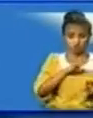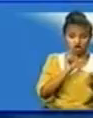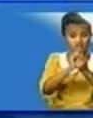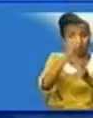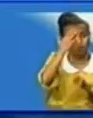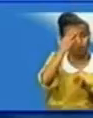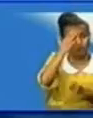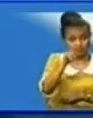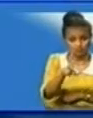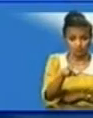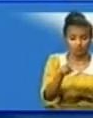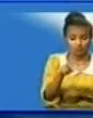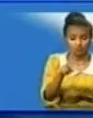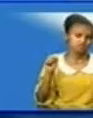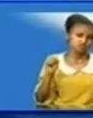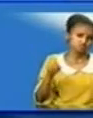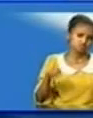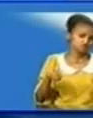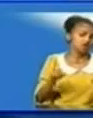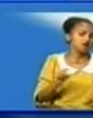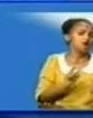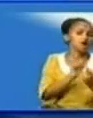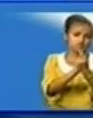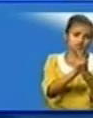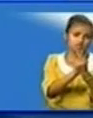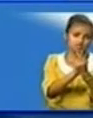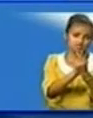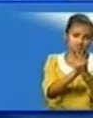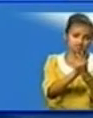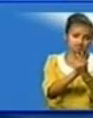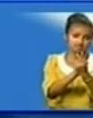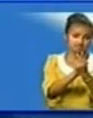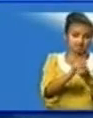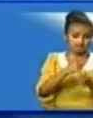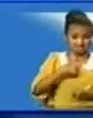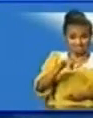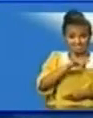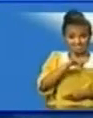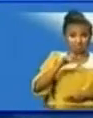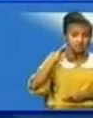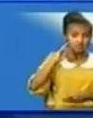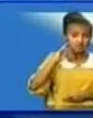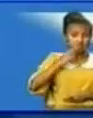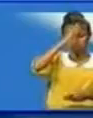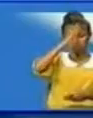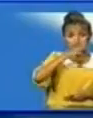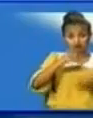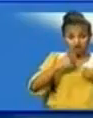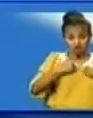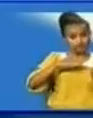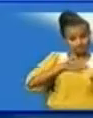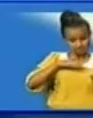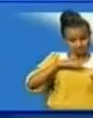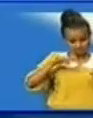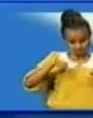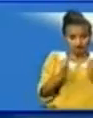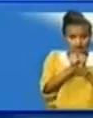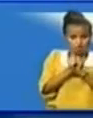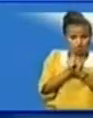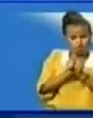ነግራቸዋለሁ መስማት እና መናገር ይቻላል በሰብ ያላችሁ ምን ምልክት ቋንቋ የማይችሉ ለመስማት መስማት ለመስማት